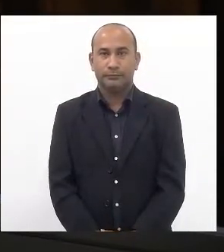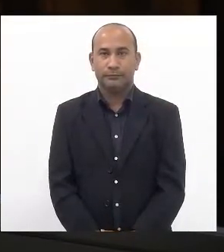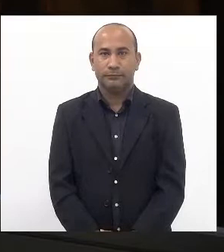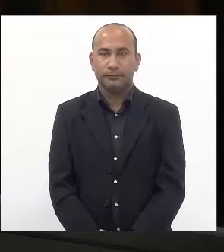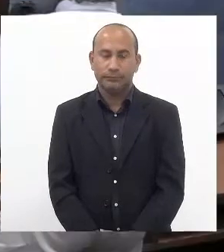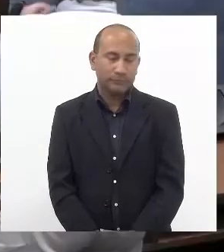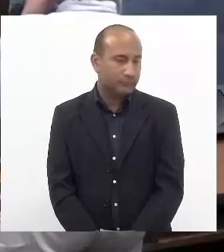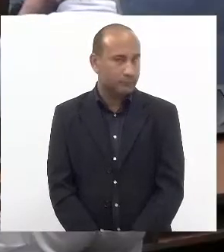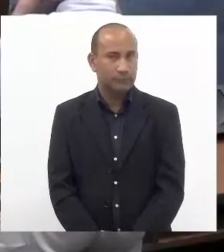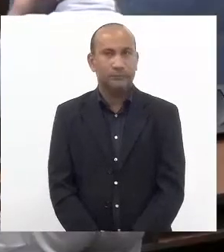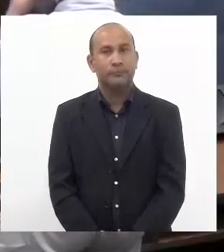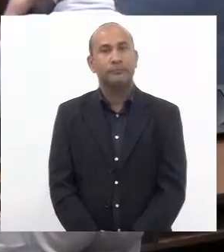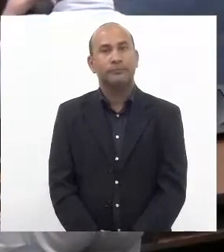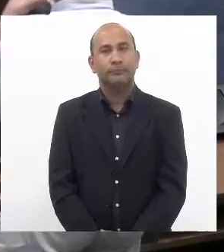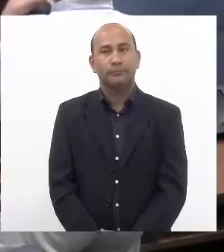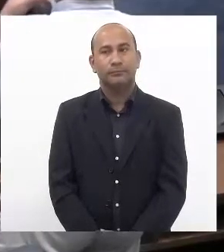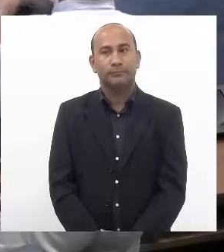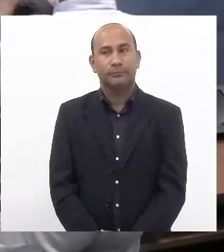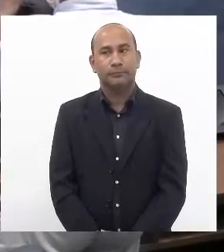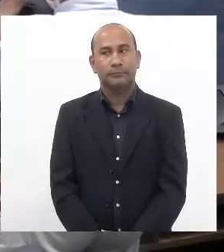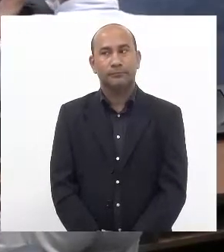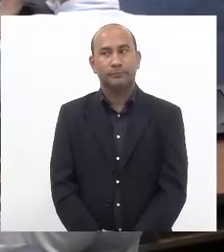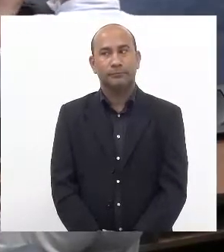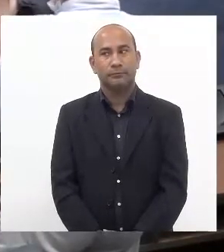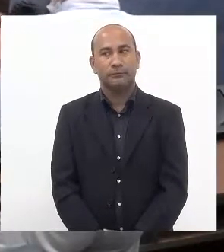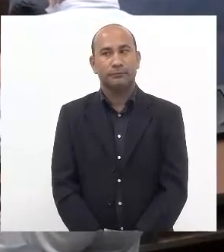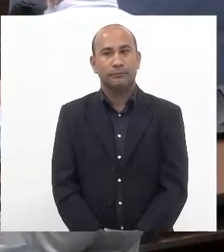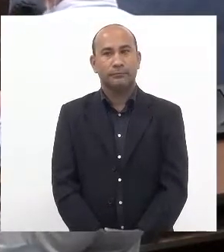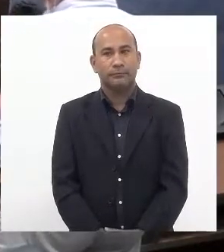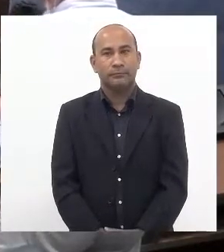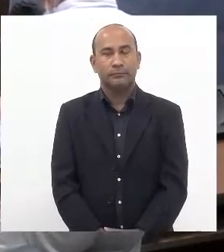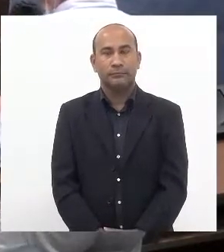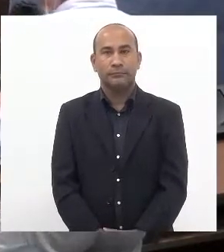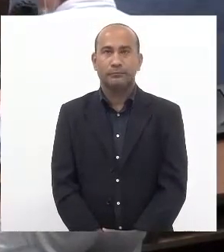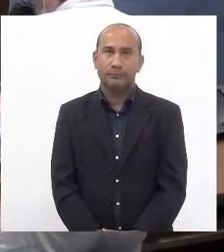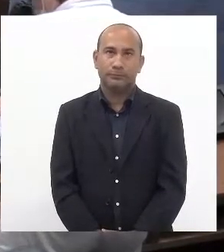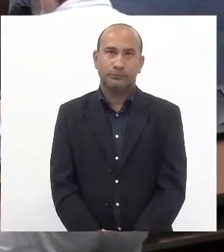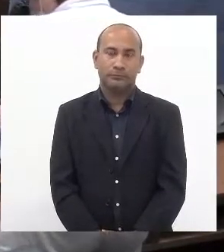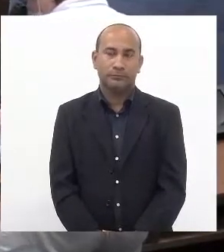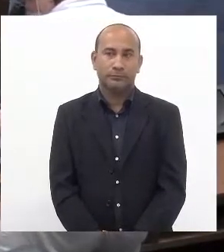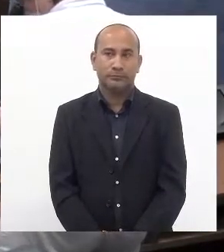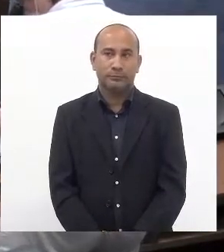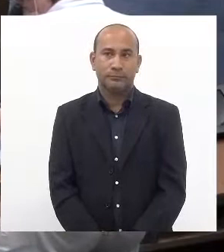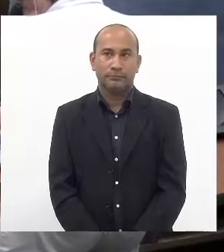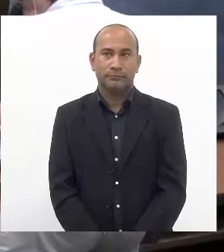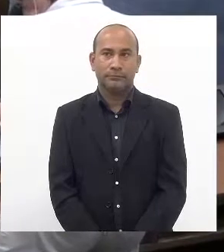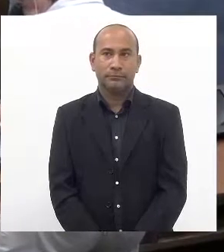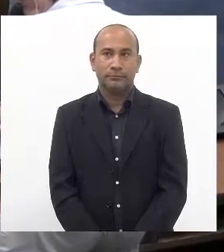الزمن سيف